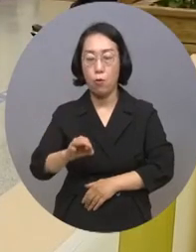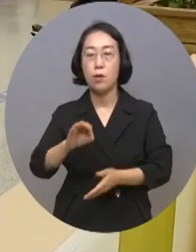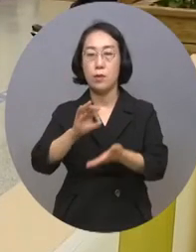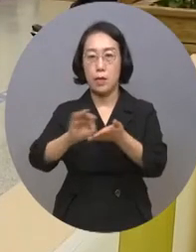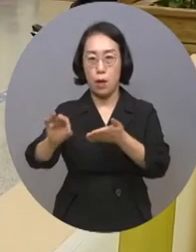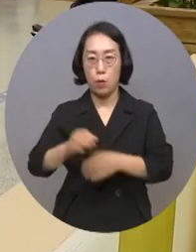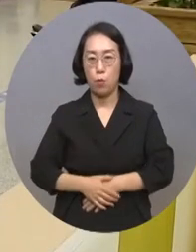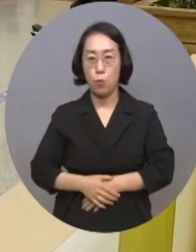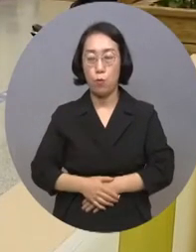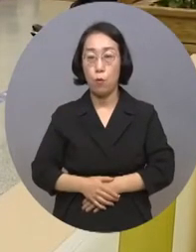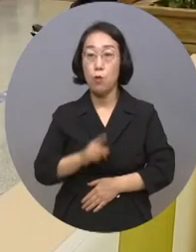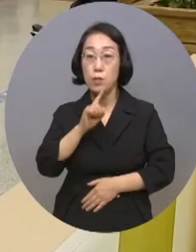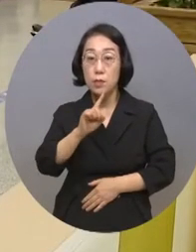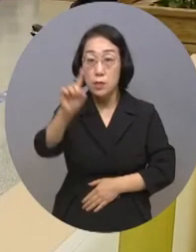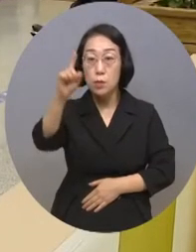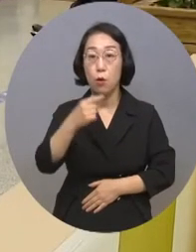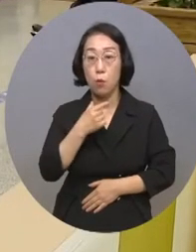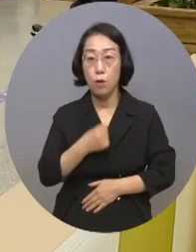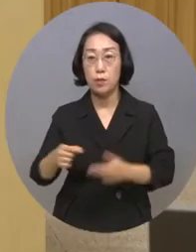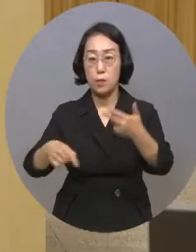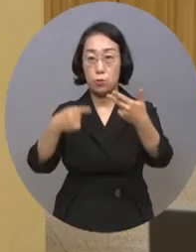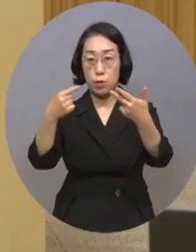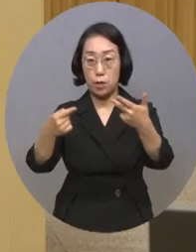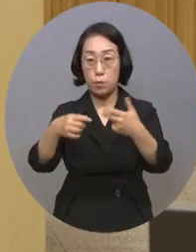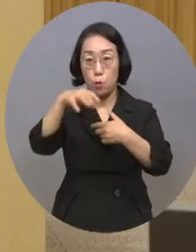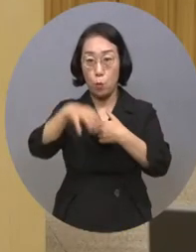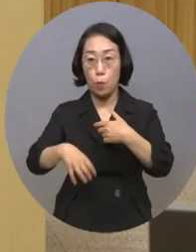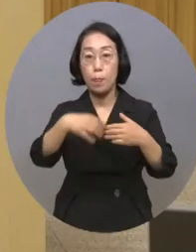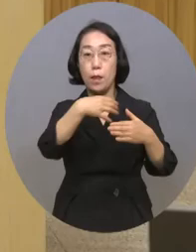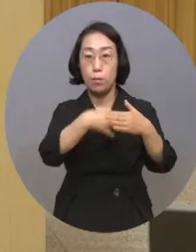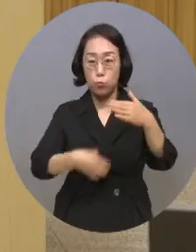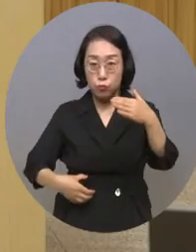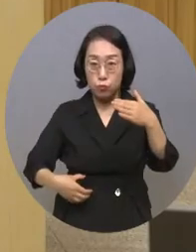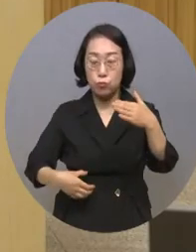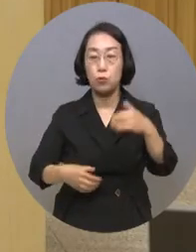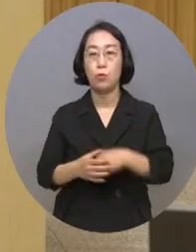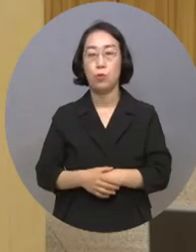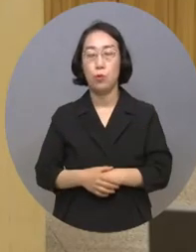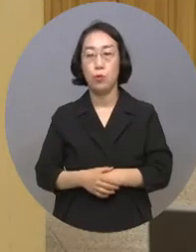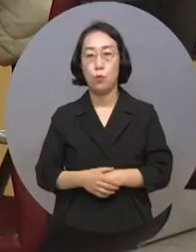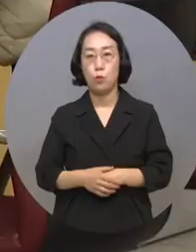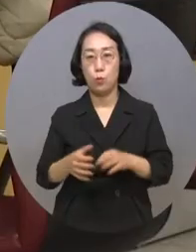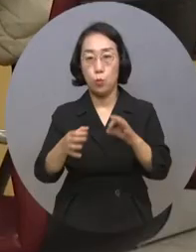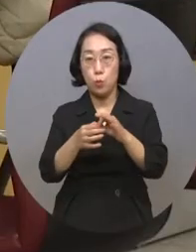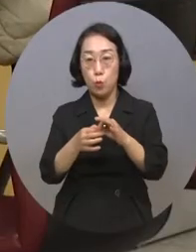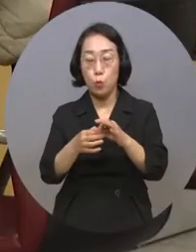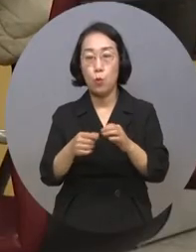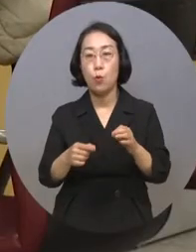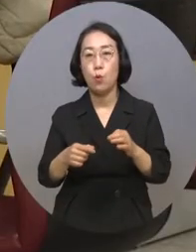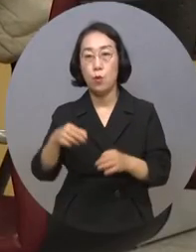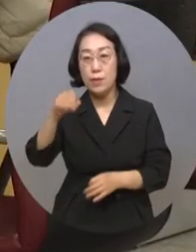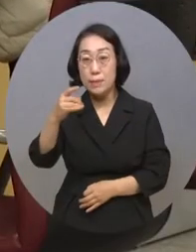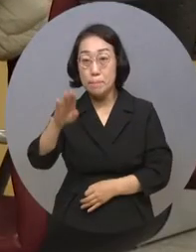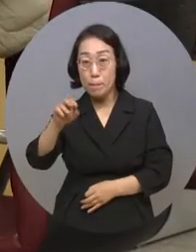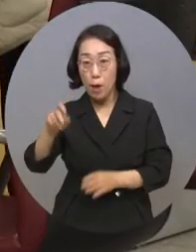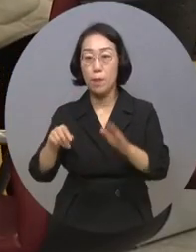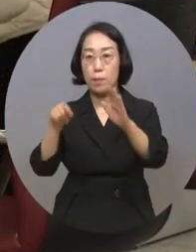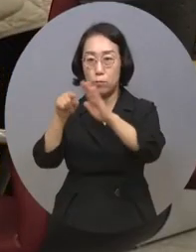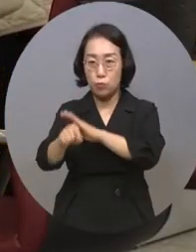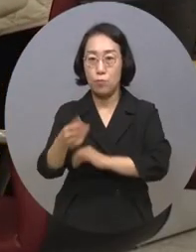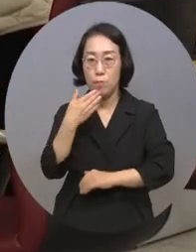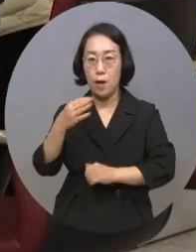지원을 희망하는 청소년 부모는 7월 1일부터 거주지 관할 읍면사무소나 동 주민센터에서 신청할 수